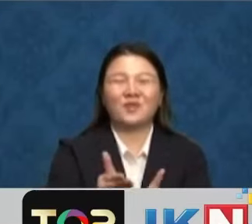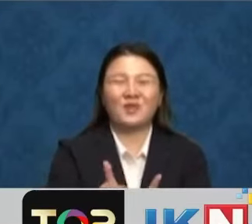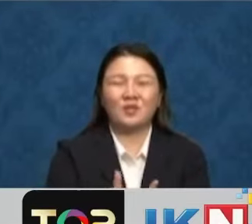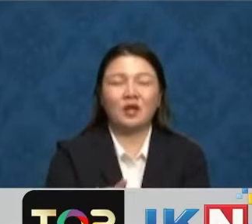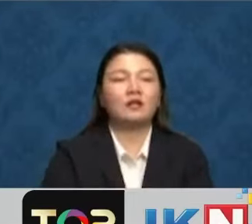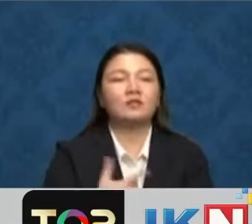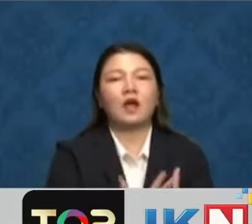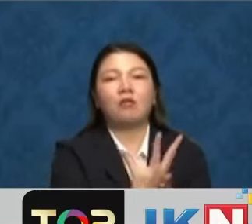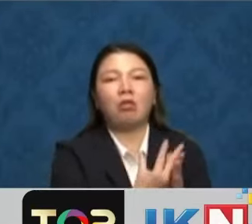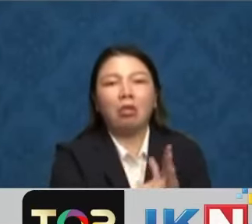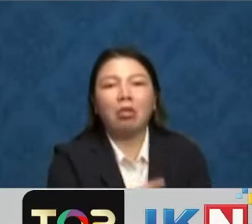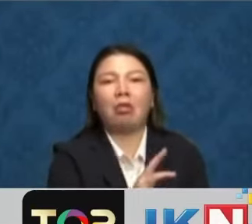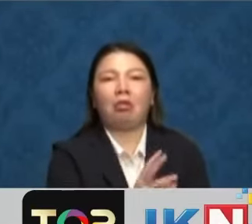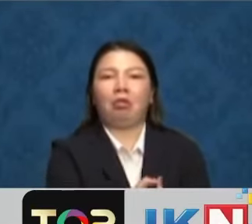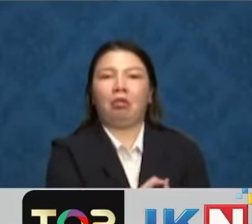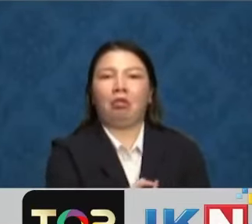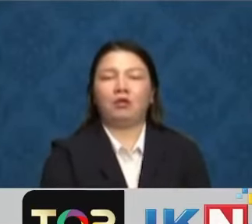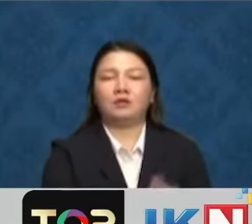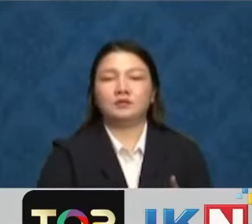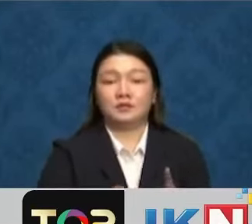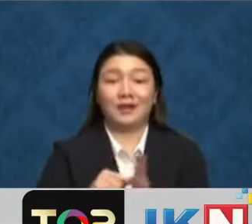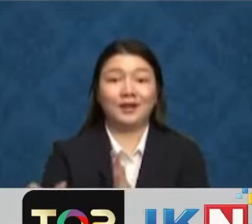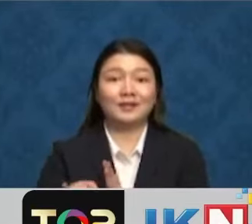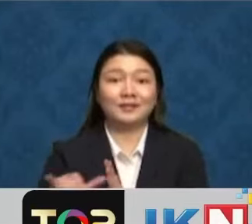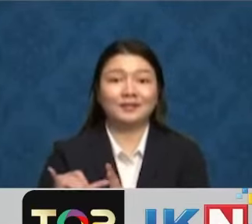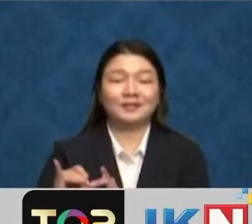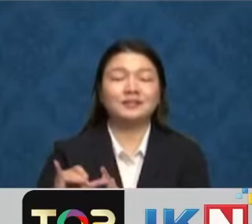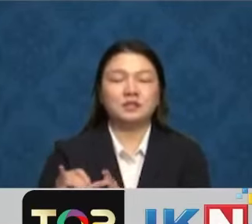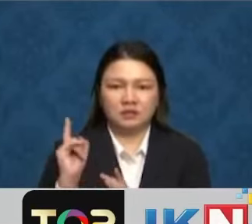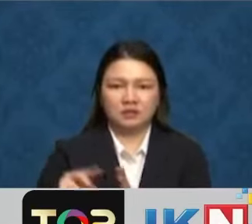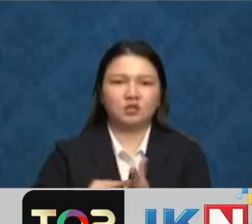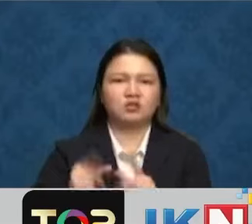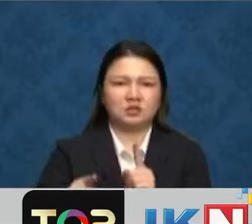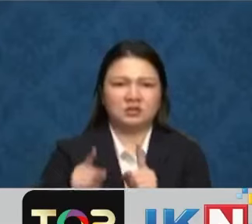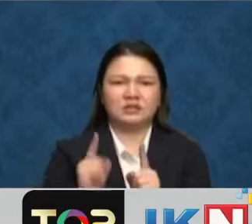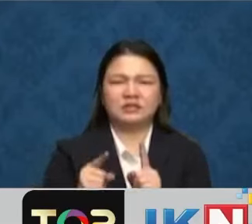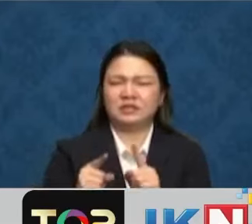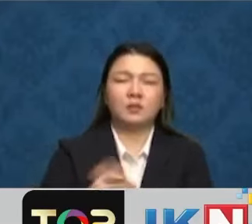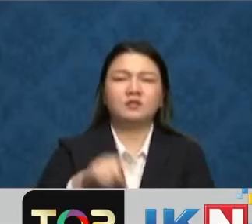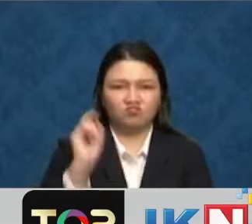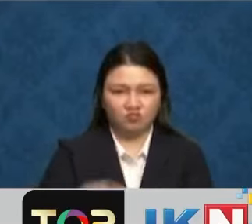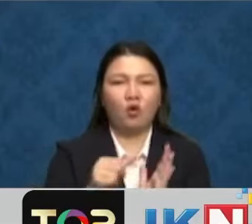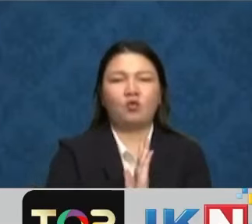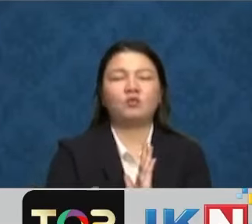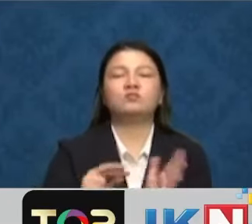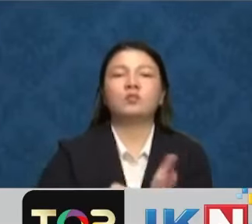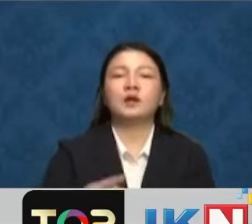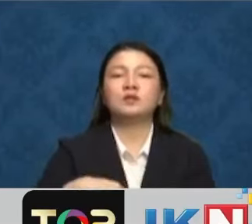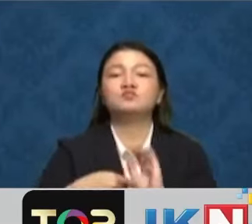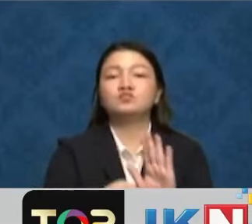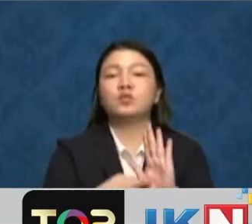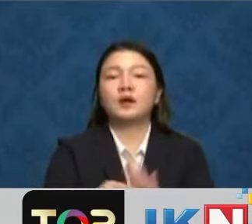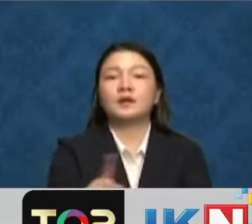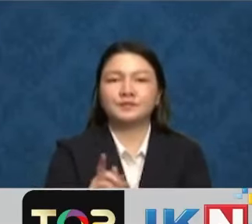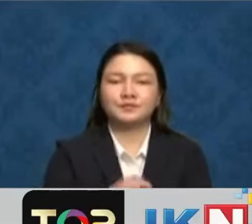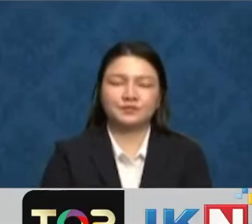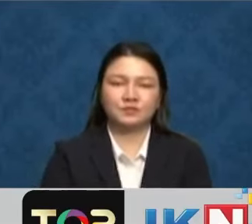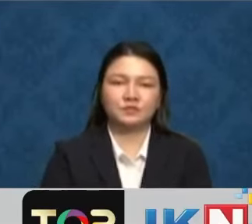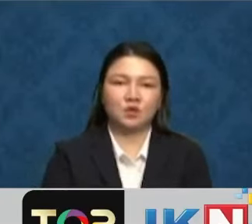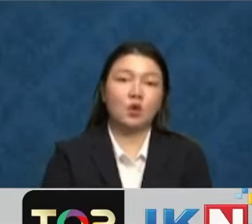นะ ว่าเป็นการจัดโครงการที่ขาดเป้าหมายวิสัยทัศน์ที่ชัดเจนไม่สมเหตุสมผ